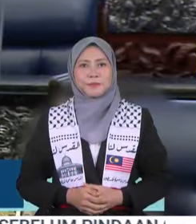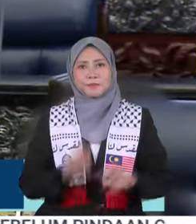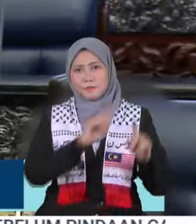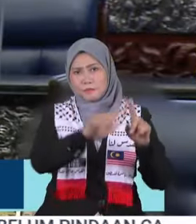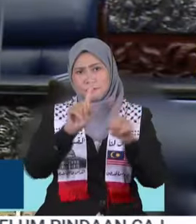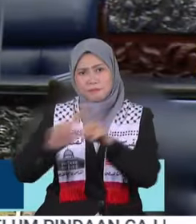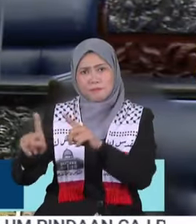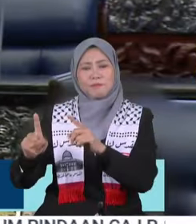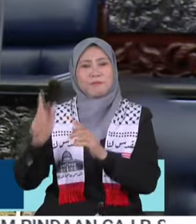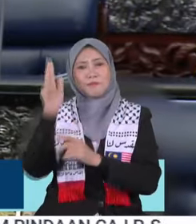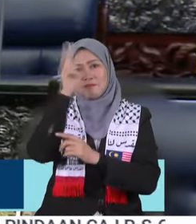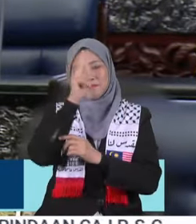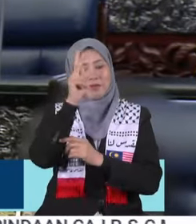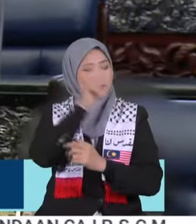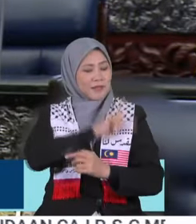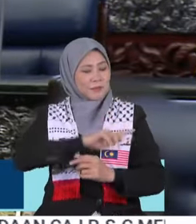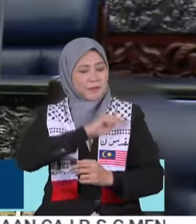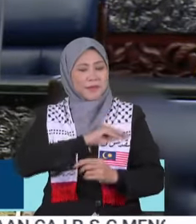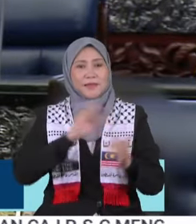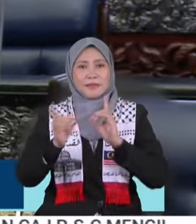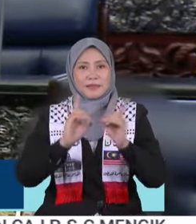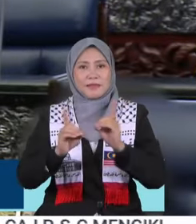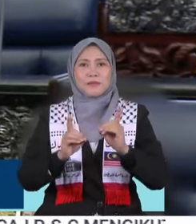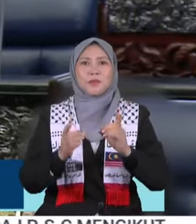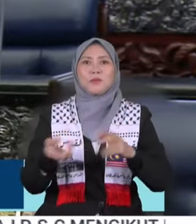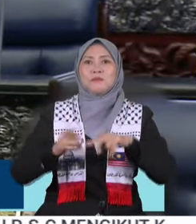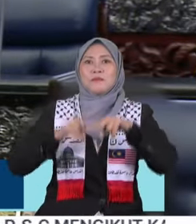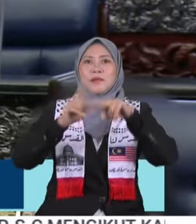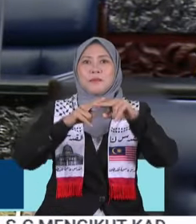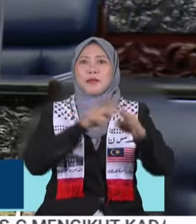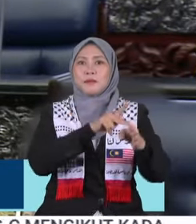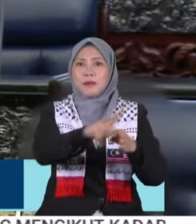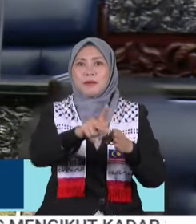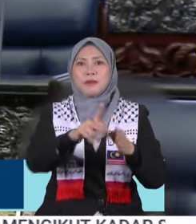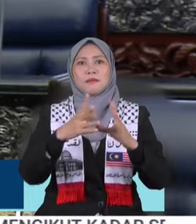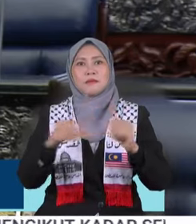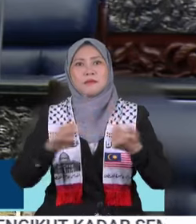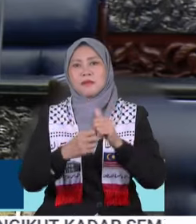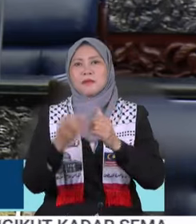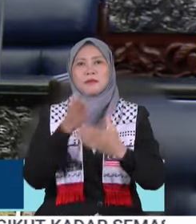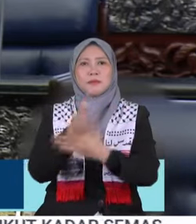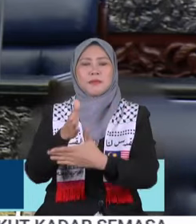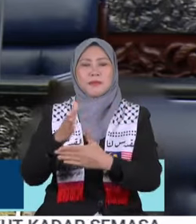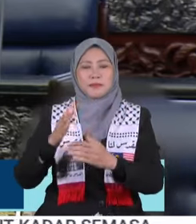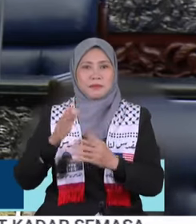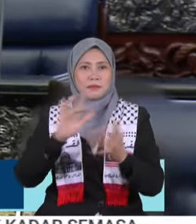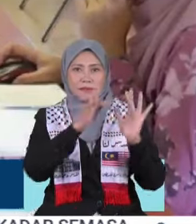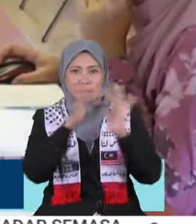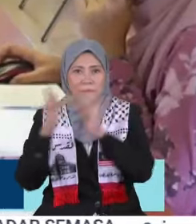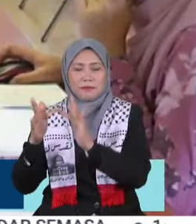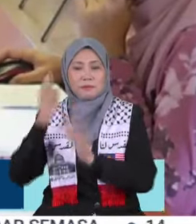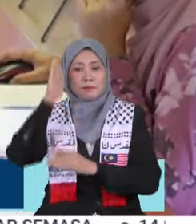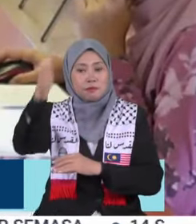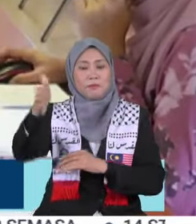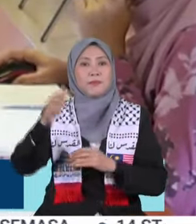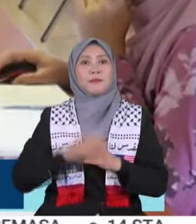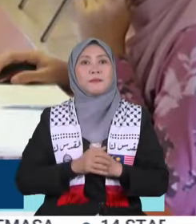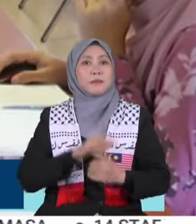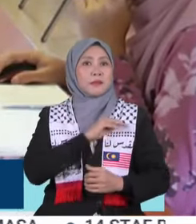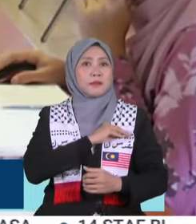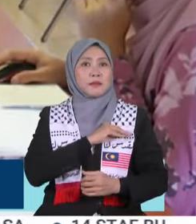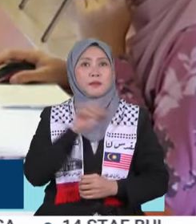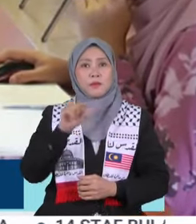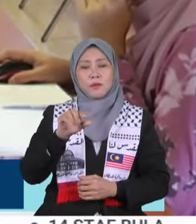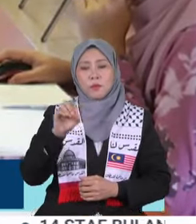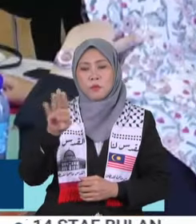Pelbagai inisiatif dilangsung oleh Kementerian Digital untuk tingkat kepakaran menangani ancaman siber pada masa hadapan. Menterinya, Gobind Singh Dio